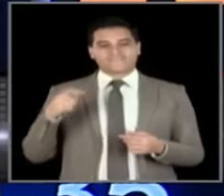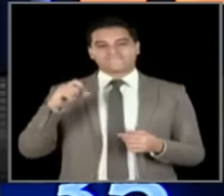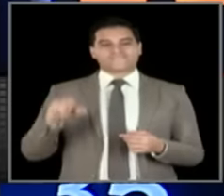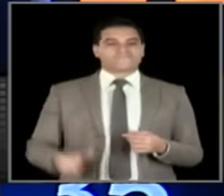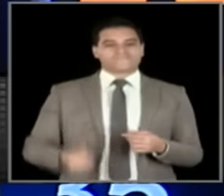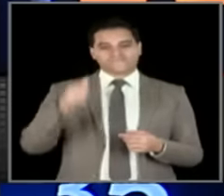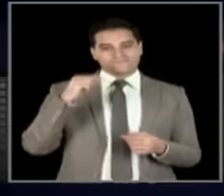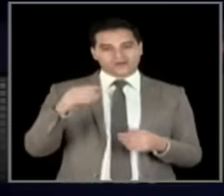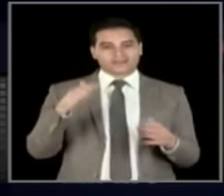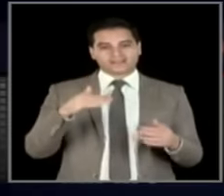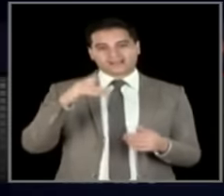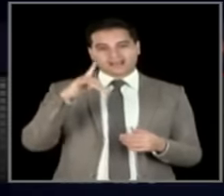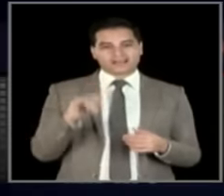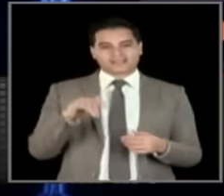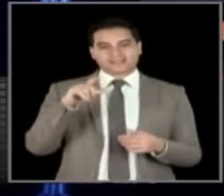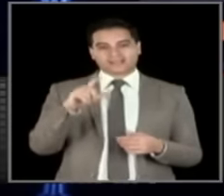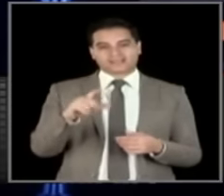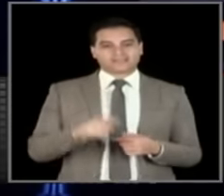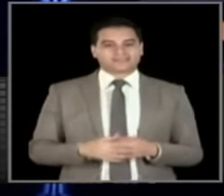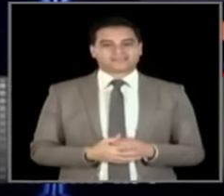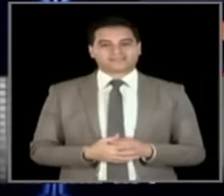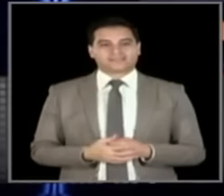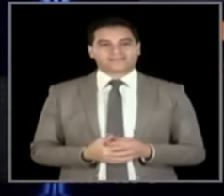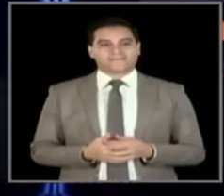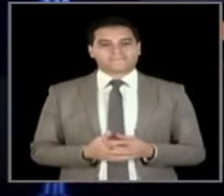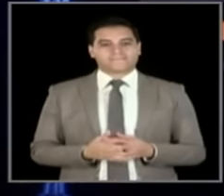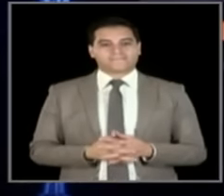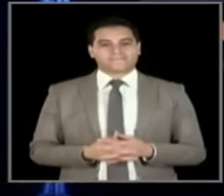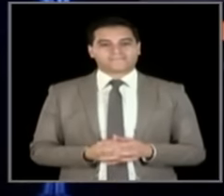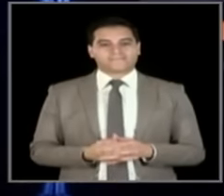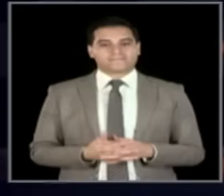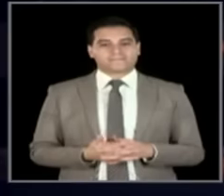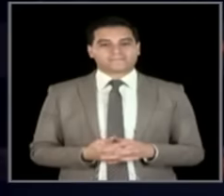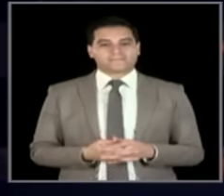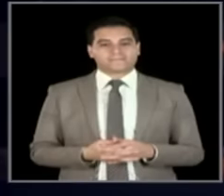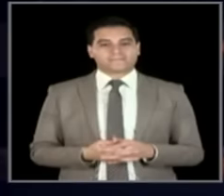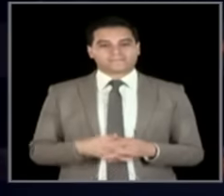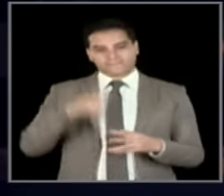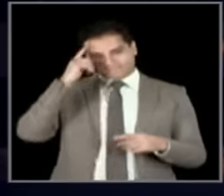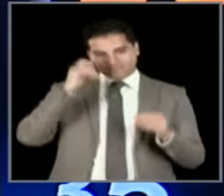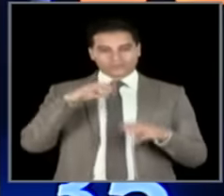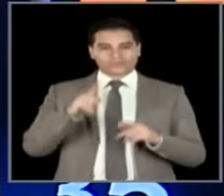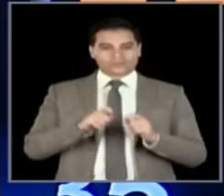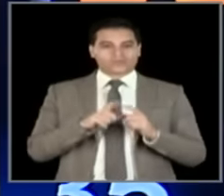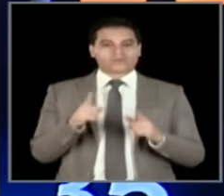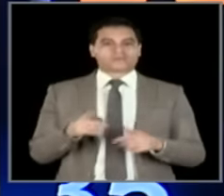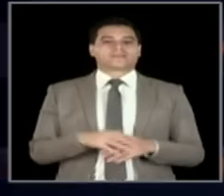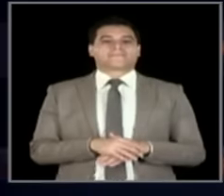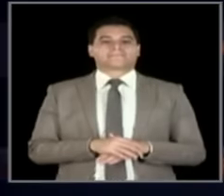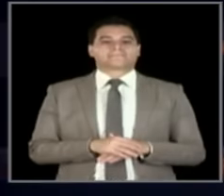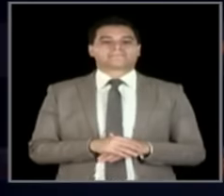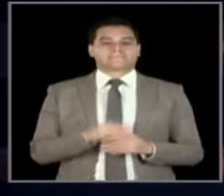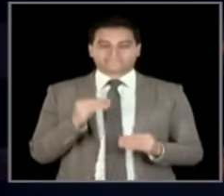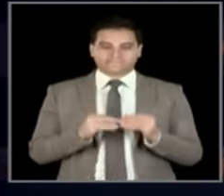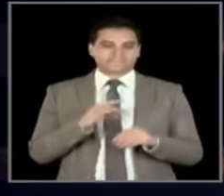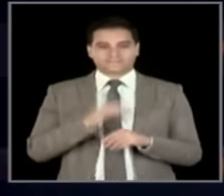خليل. ابراهيم انت اللي قلت فؤاد خليل؟ ايوه هو اللي قال. هو التوتر. التوتر باين عليك، باين عليك. هارد